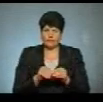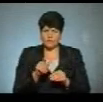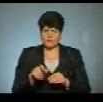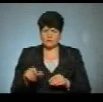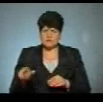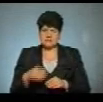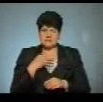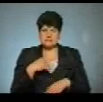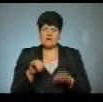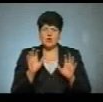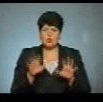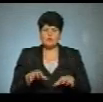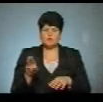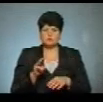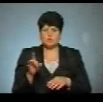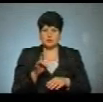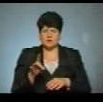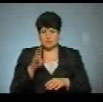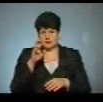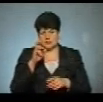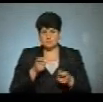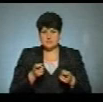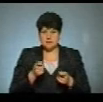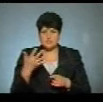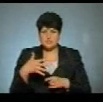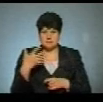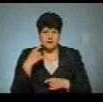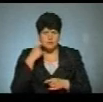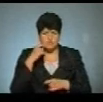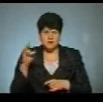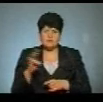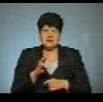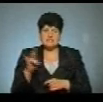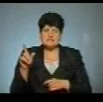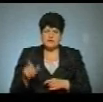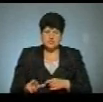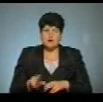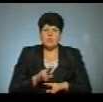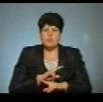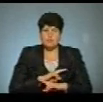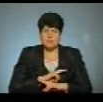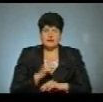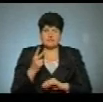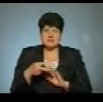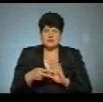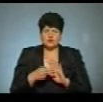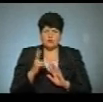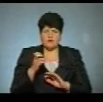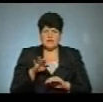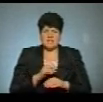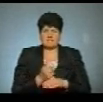Шумської райдержадміністрації Віталій Кудлак. 55-річний священник помер від коронавірусу 27